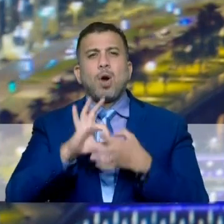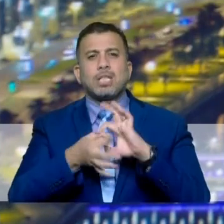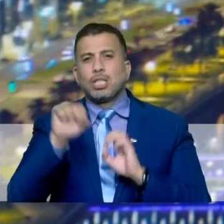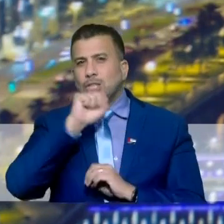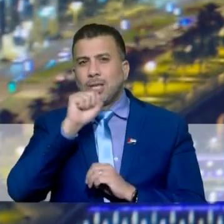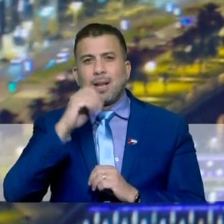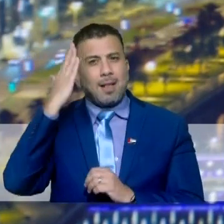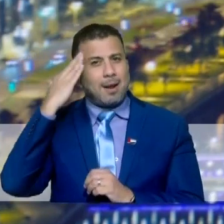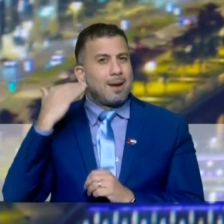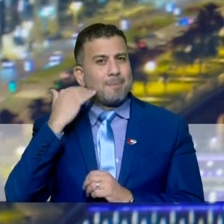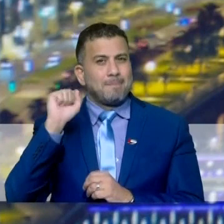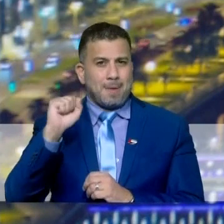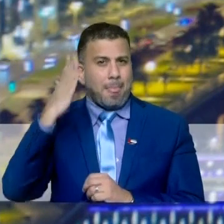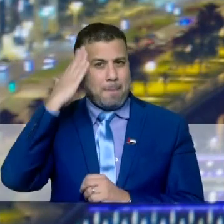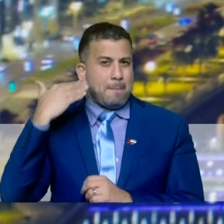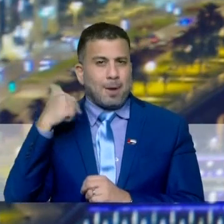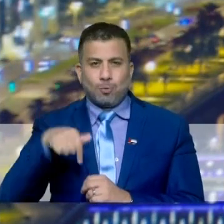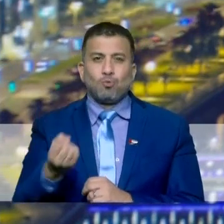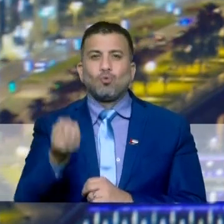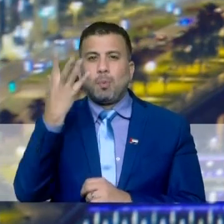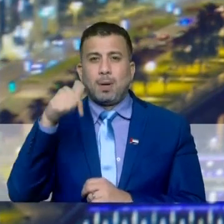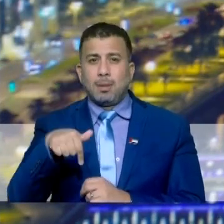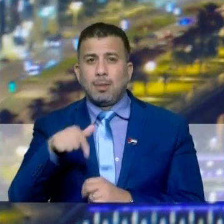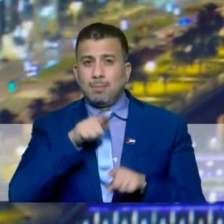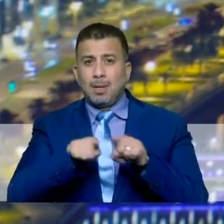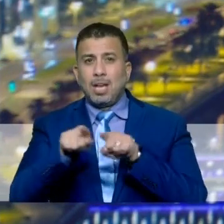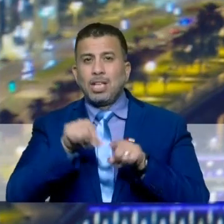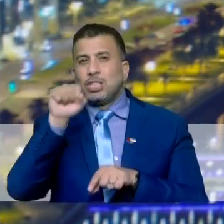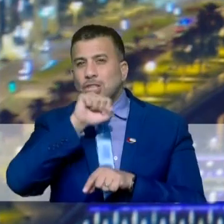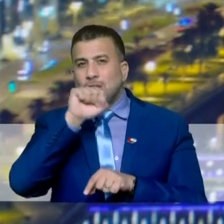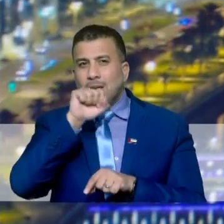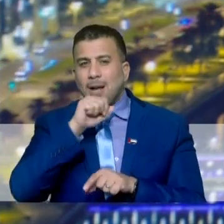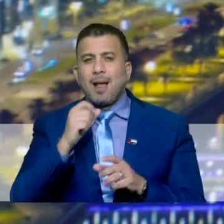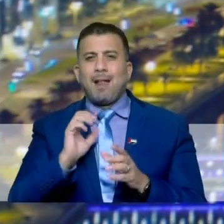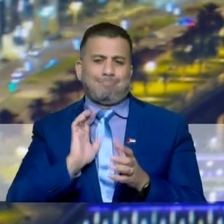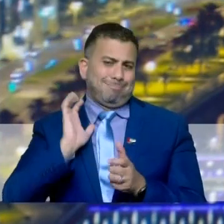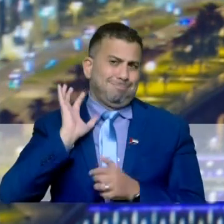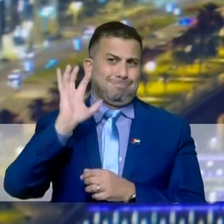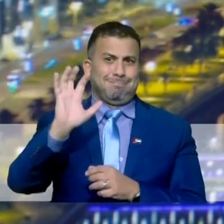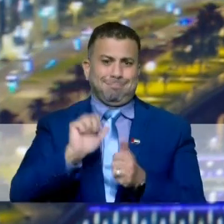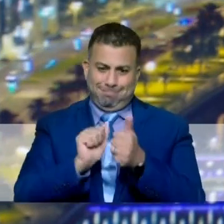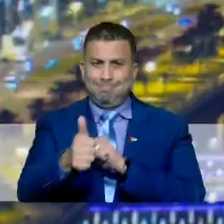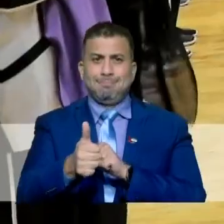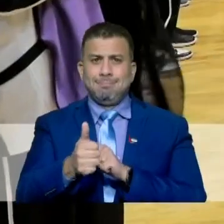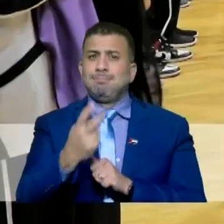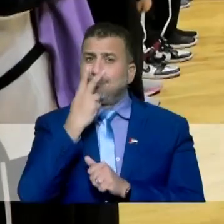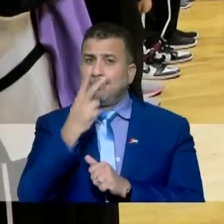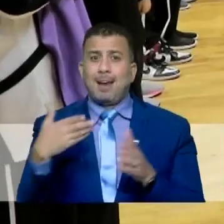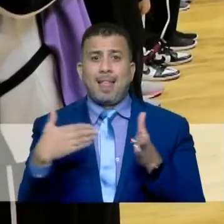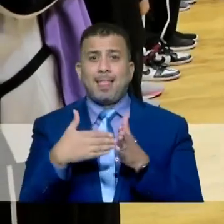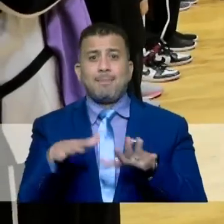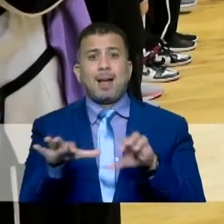الشرقه لرياضه المراه صباح اليوم بمضمار نادي شرقه لالعاب القوى وشهدت مراسم